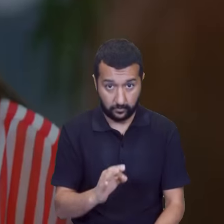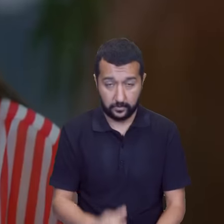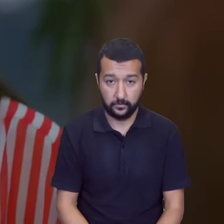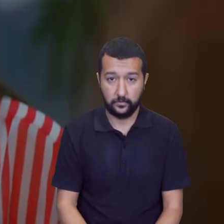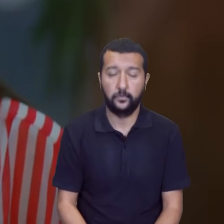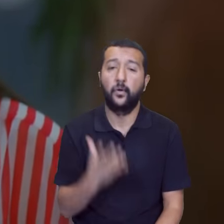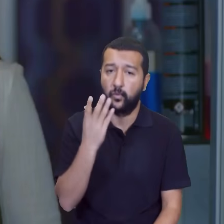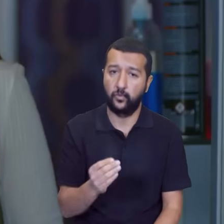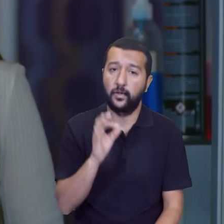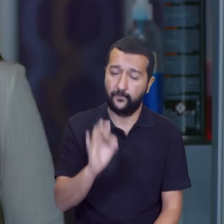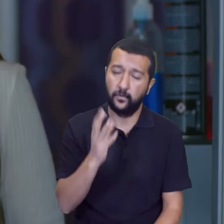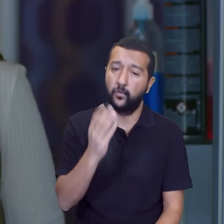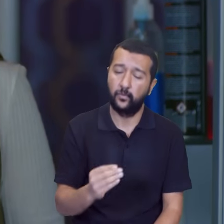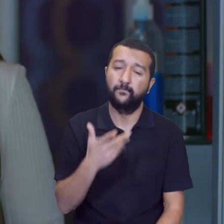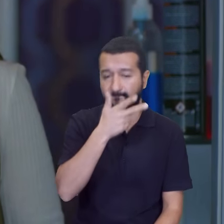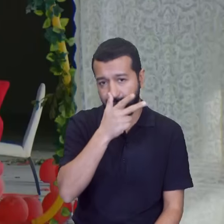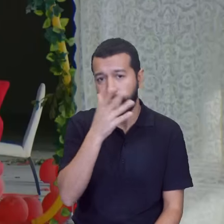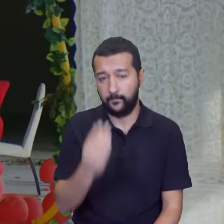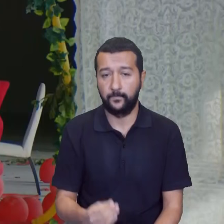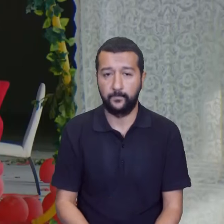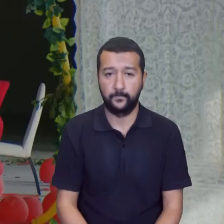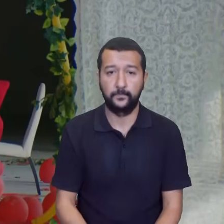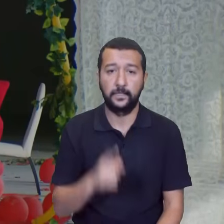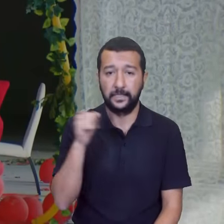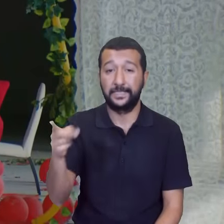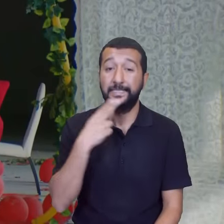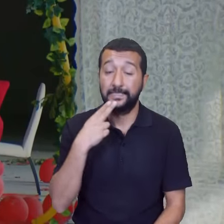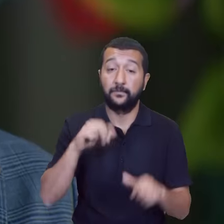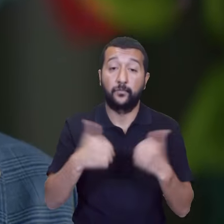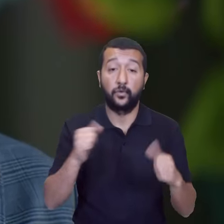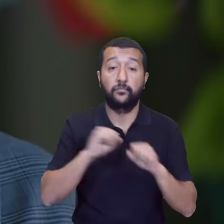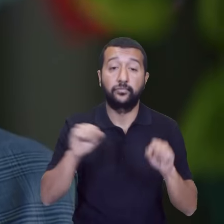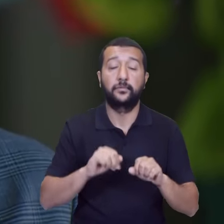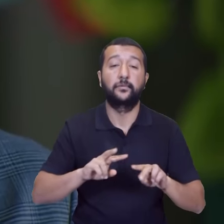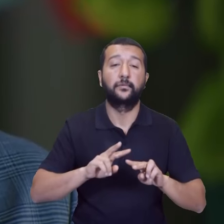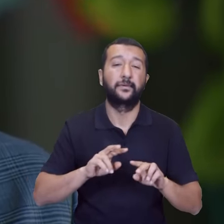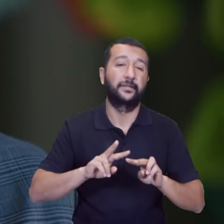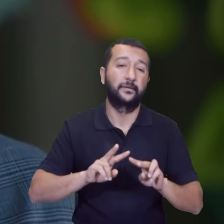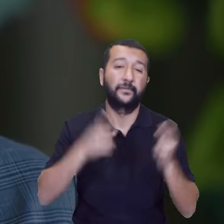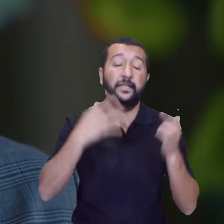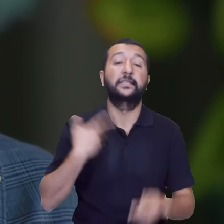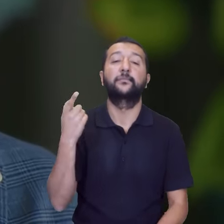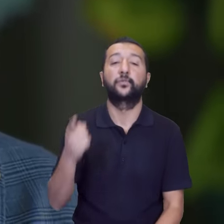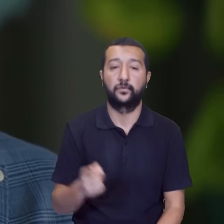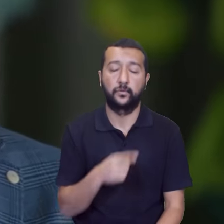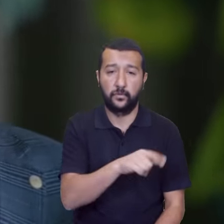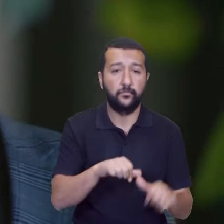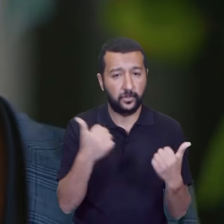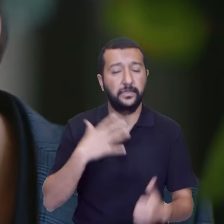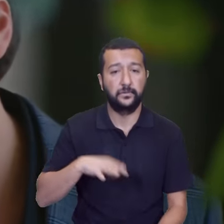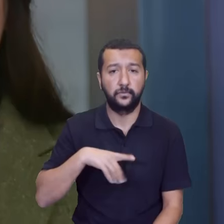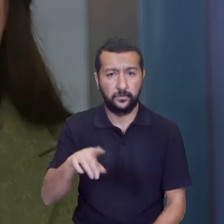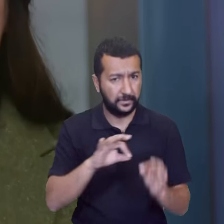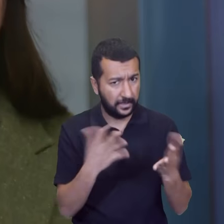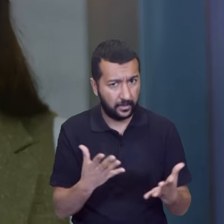inşallah. Oldu Emel, oldu. Maalesef oldu. Itır boşanma davasını geri çekmek istemedi yani. Boşanmak istiyor.